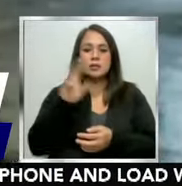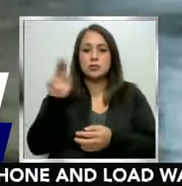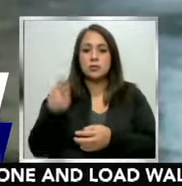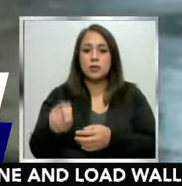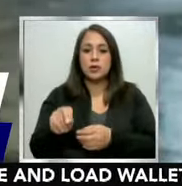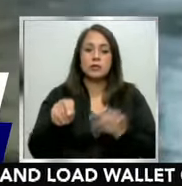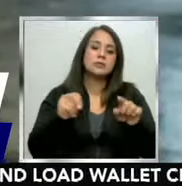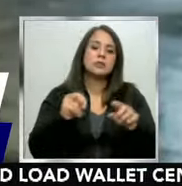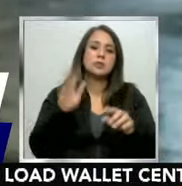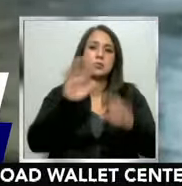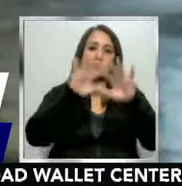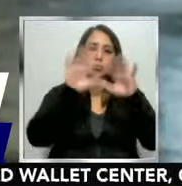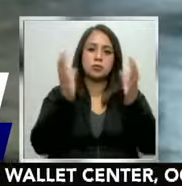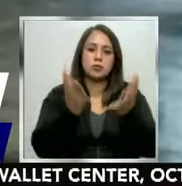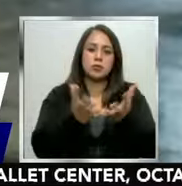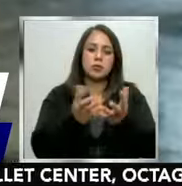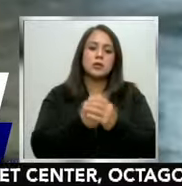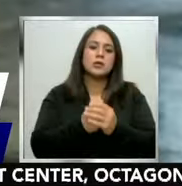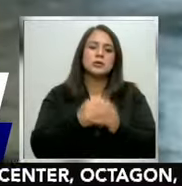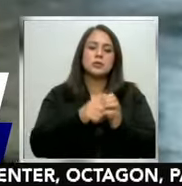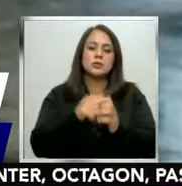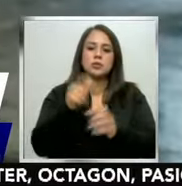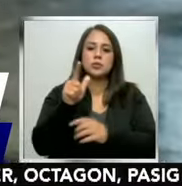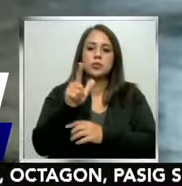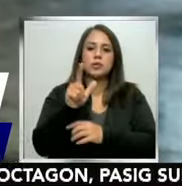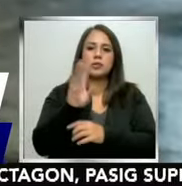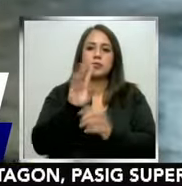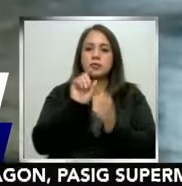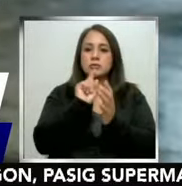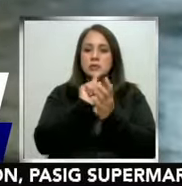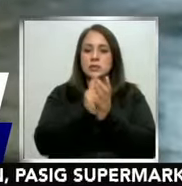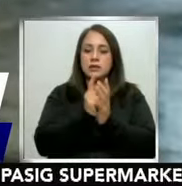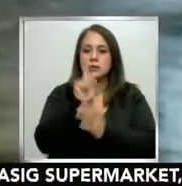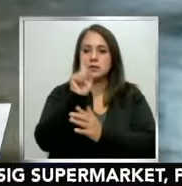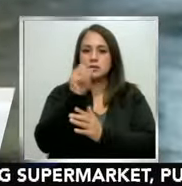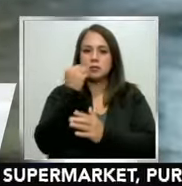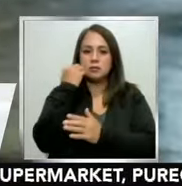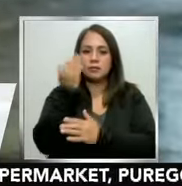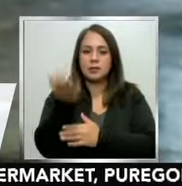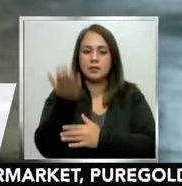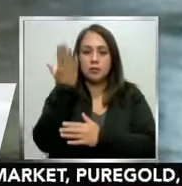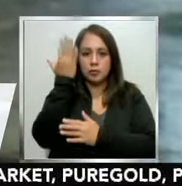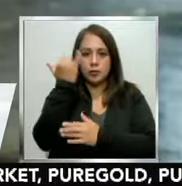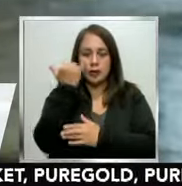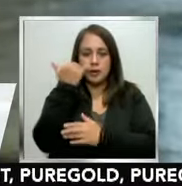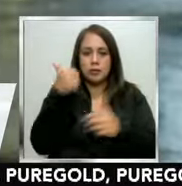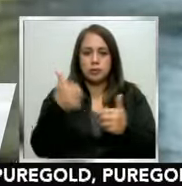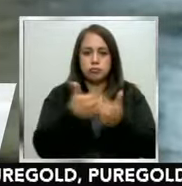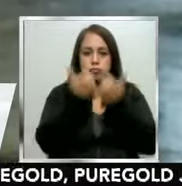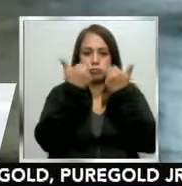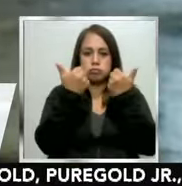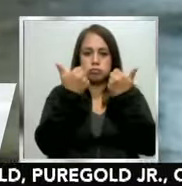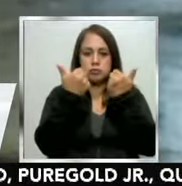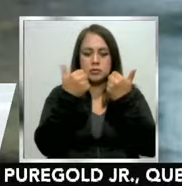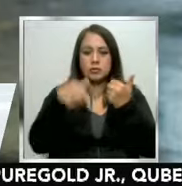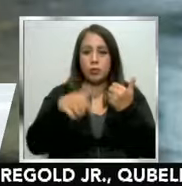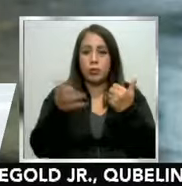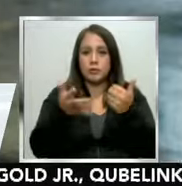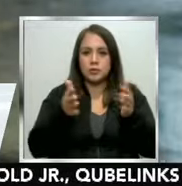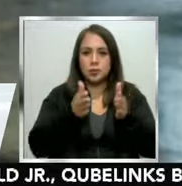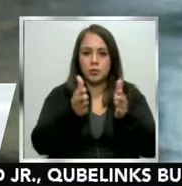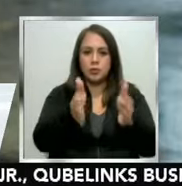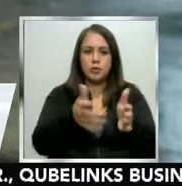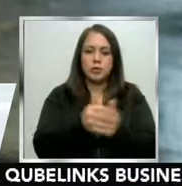mundo, sa kada 24 segundo, isa ang namamatay dahil sa aksidente sa kalsada. Ito rin ang